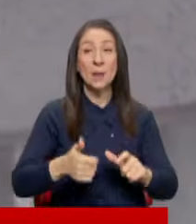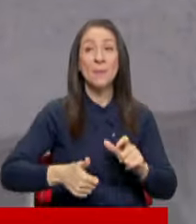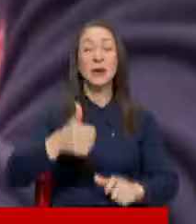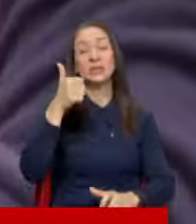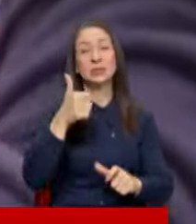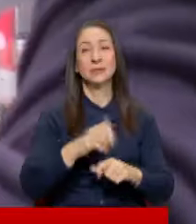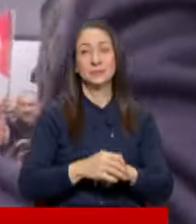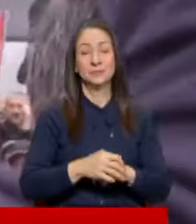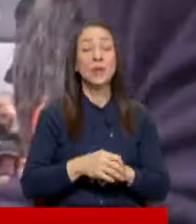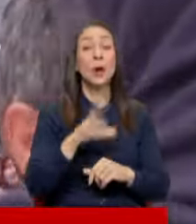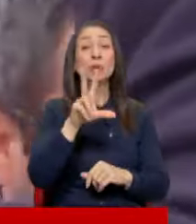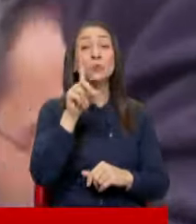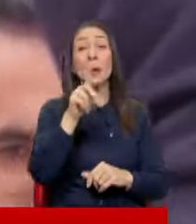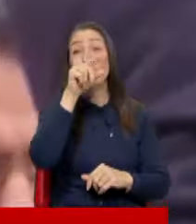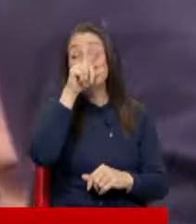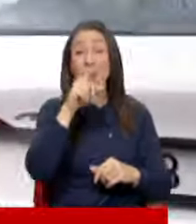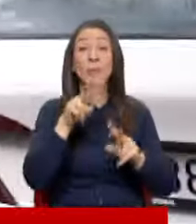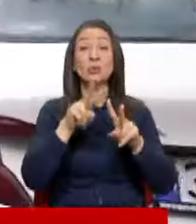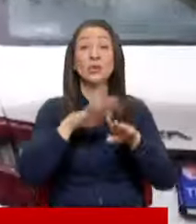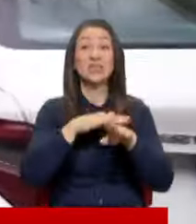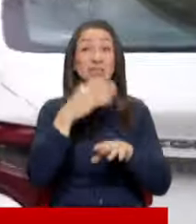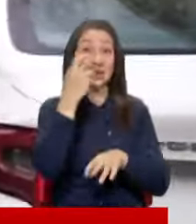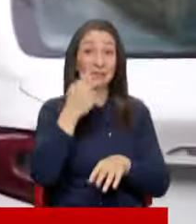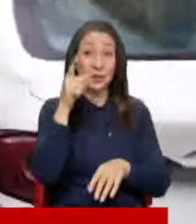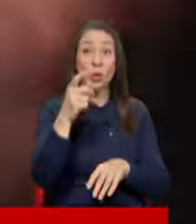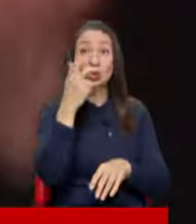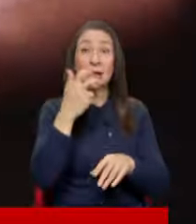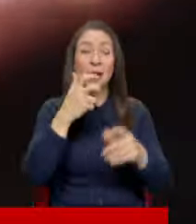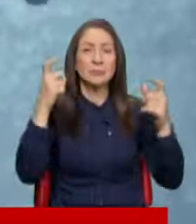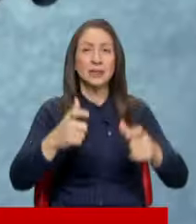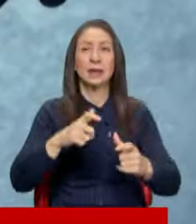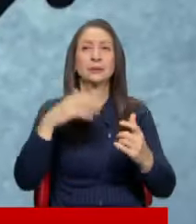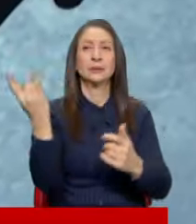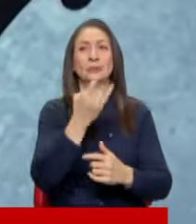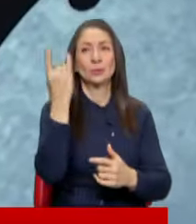gi 31 Mart seçim şarkısı Mansur Yavaş'ın artık o şarkıyla